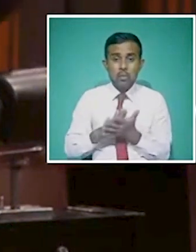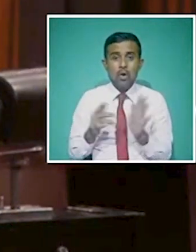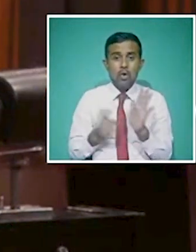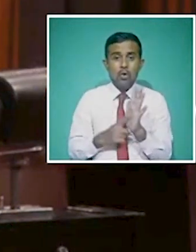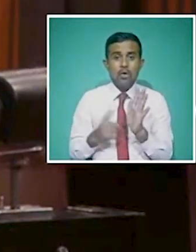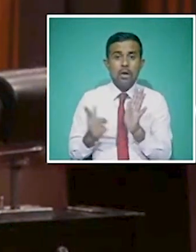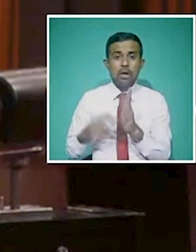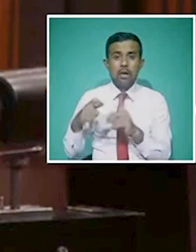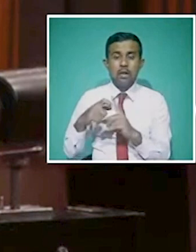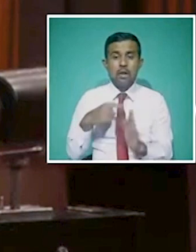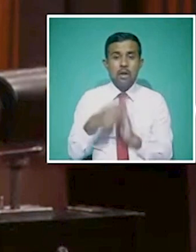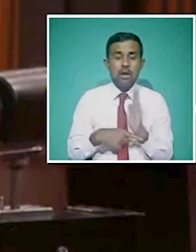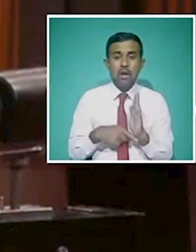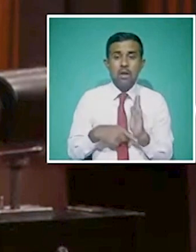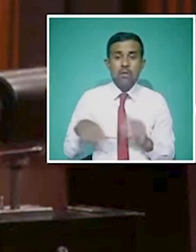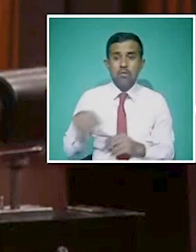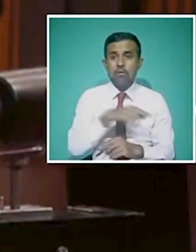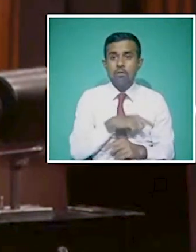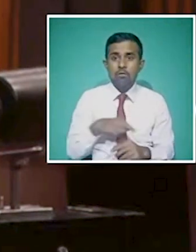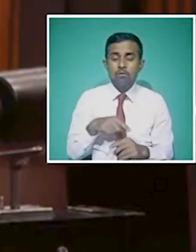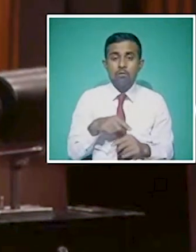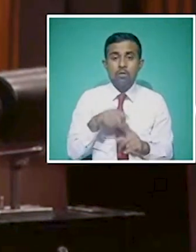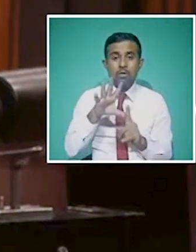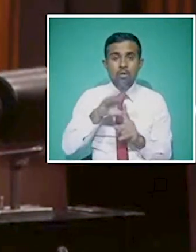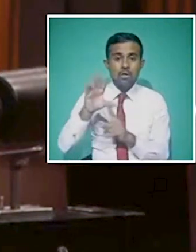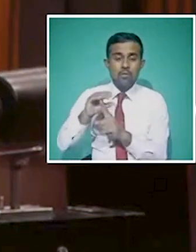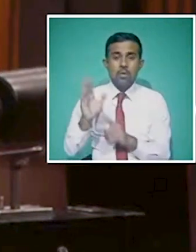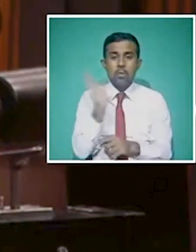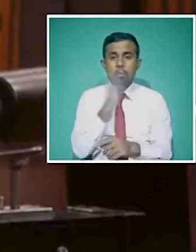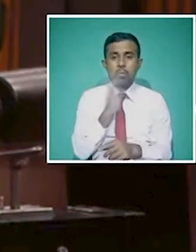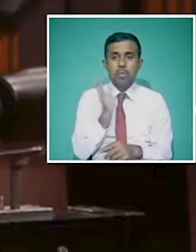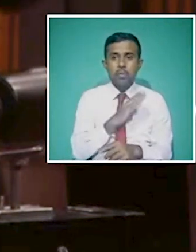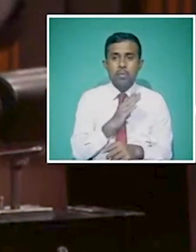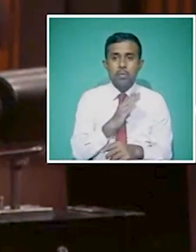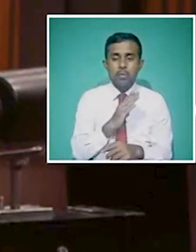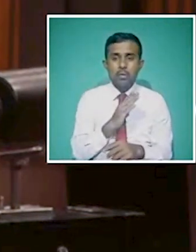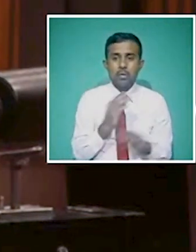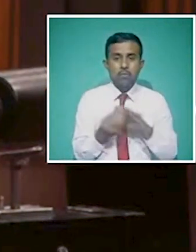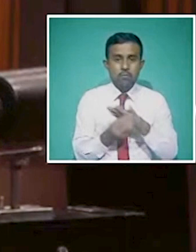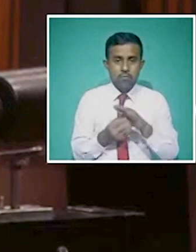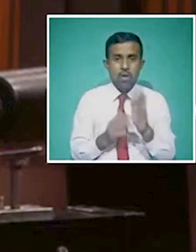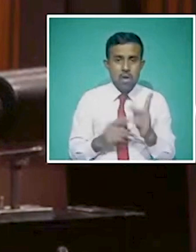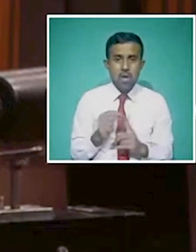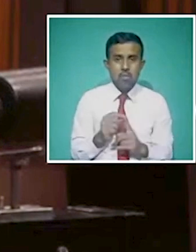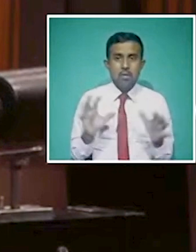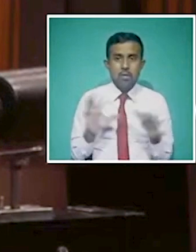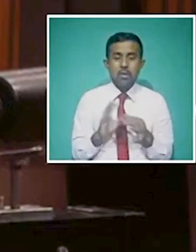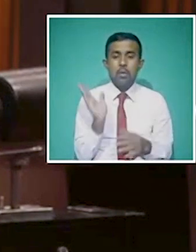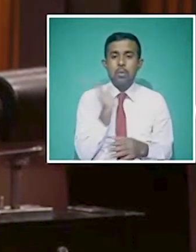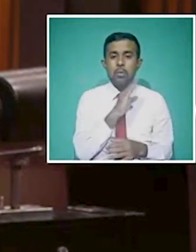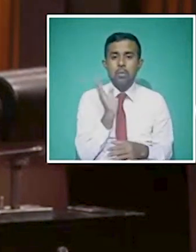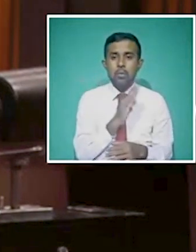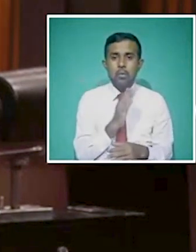එකක් ලංකාව පුරාම සෙන්සර්ස් දාලා මේ සෙන්සර්ස් හරහා ලංකාවේ තියෙන මේ වාතයේ තියෙන මේ එන්වයරන්මන්ට් මිනිස්ට්‍රි එකට අදාළ නිසා කියන්නේ වාතයේ